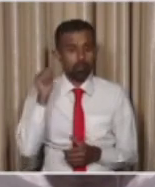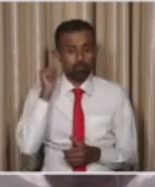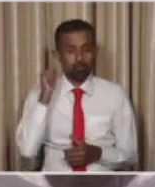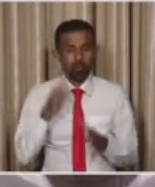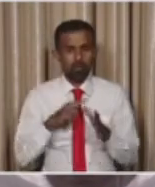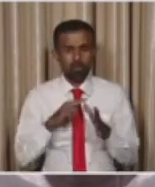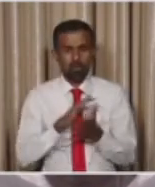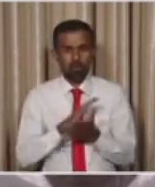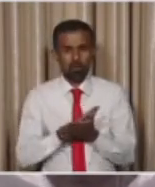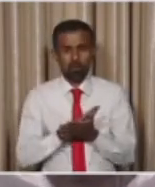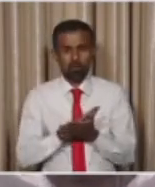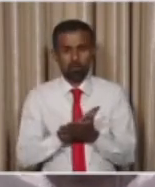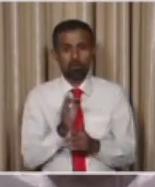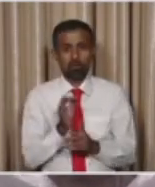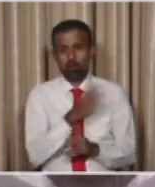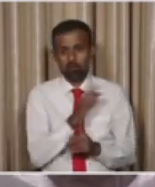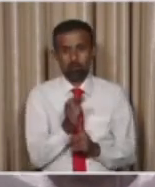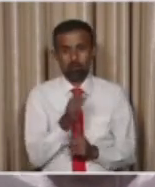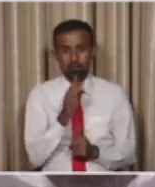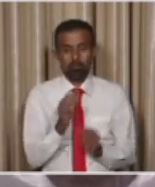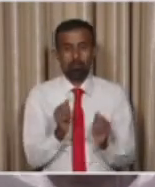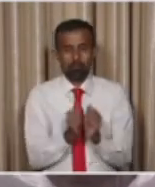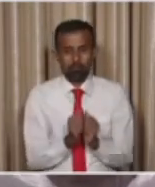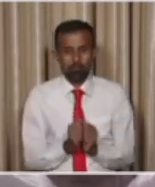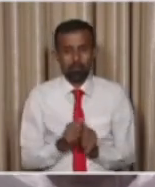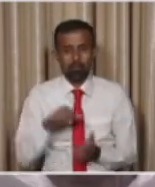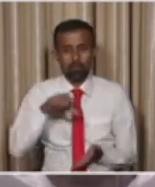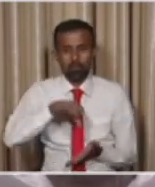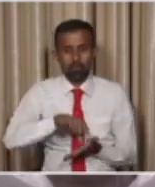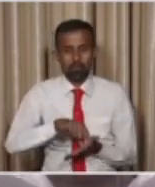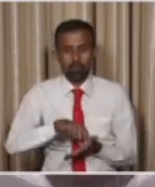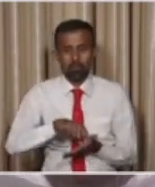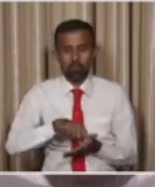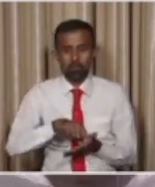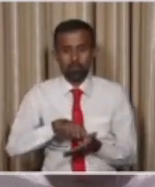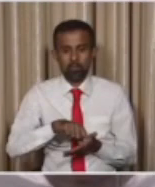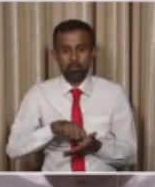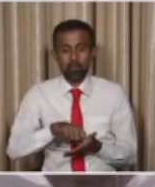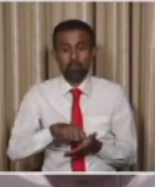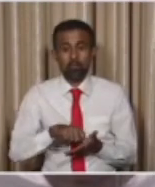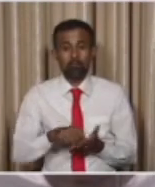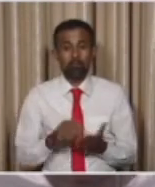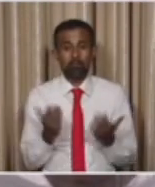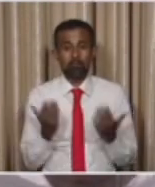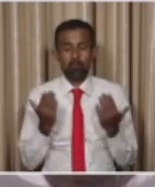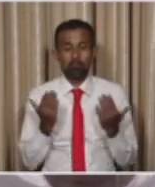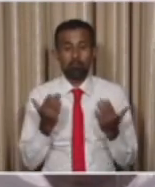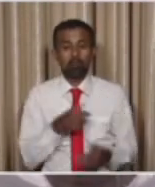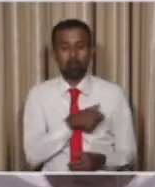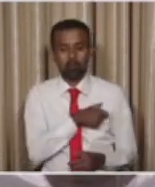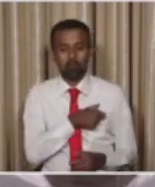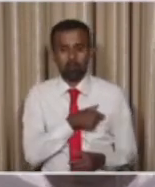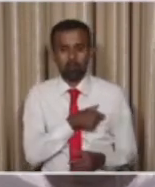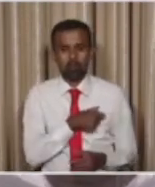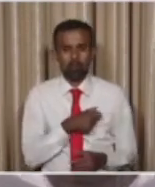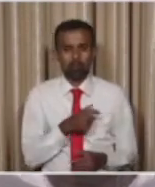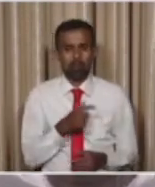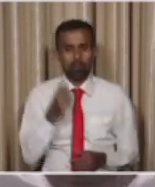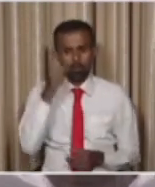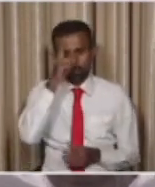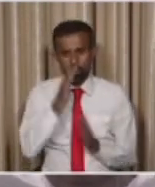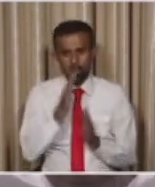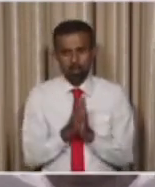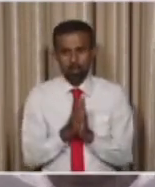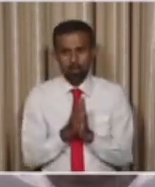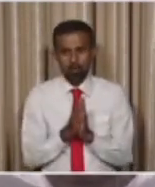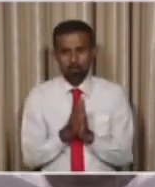ජා හිටපු ජනාධිපතිවරයාත් කටයුතු කරනවා ඉරානයේ ආධ්‍යාත්මික නායකයා සහ ඔවුන්ගේ අන්තවාදී ආගමික කාරණා ගැන